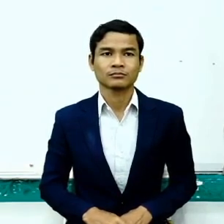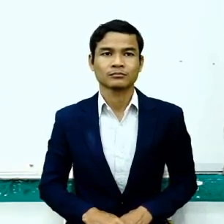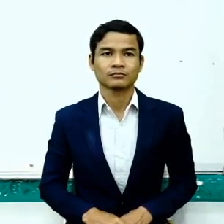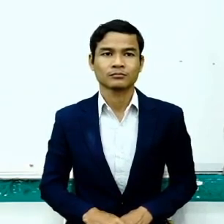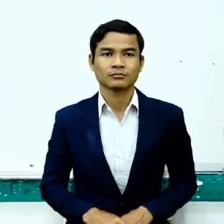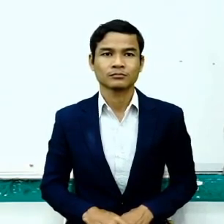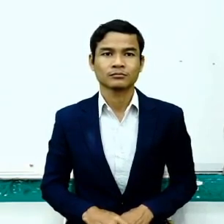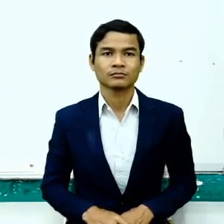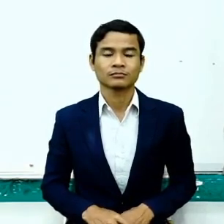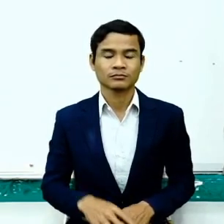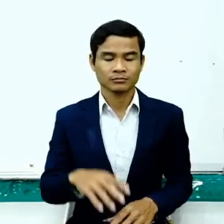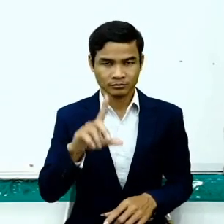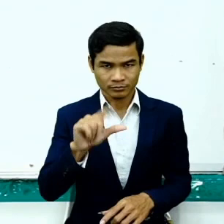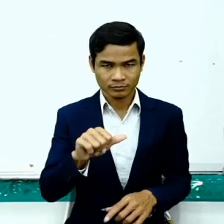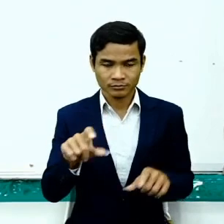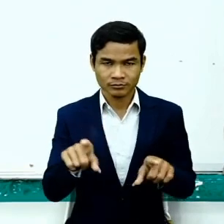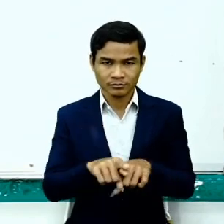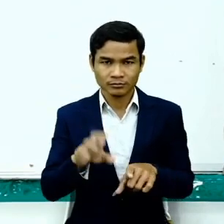chà mười rồi đi khía con mơ